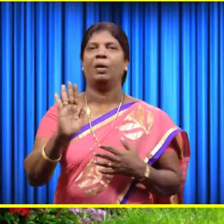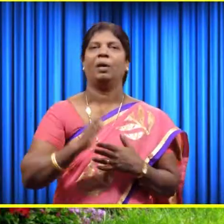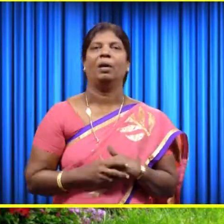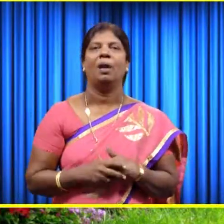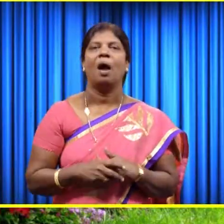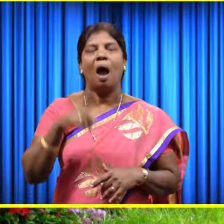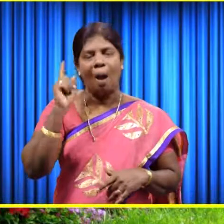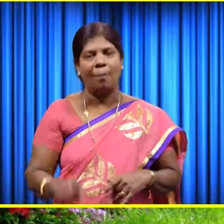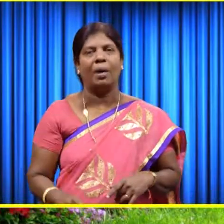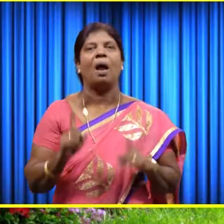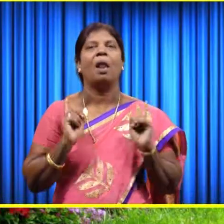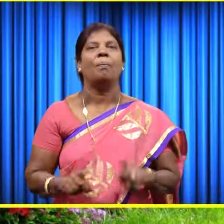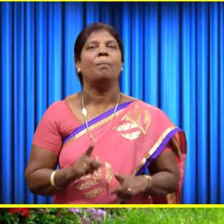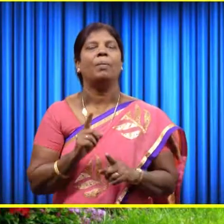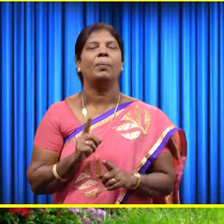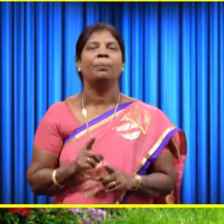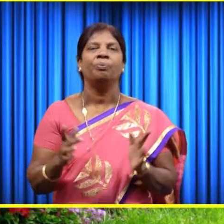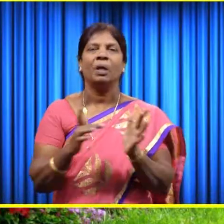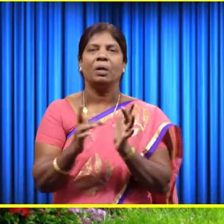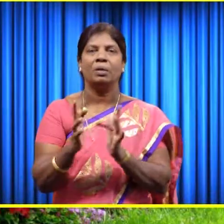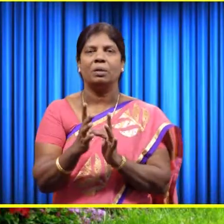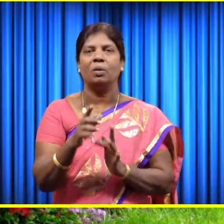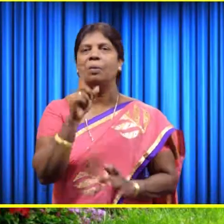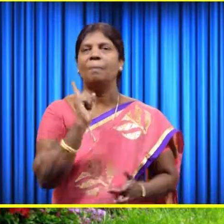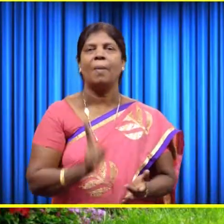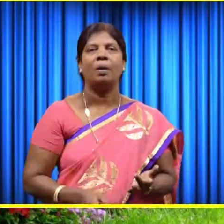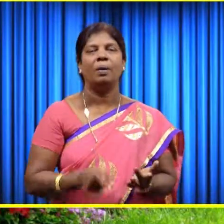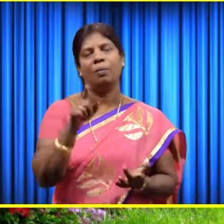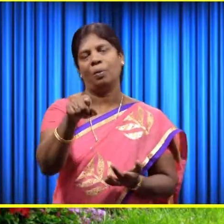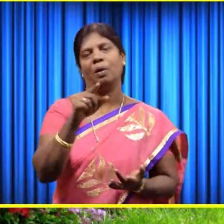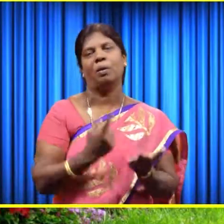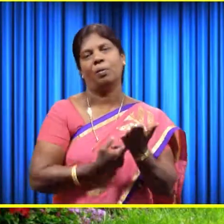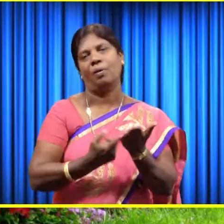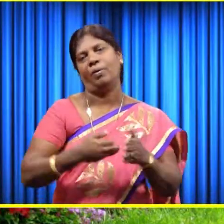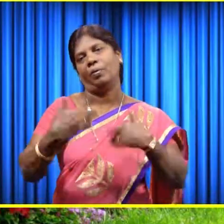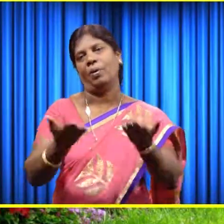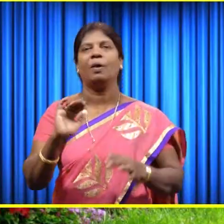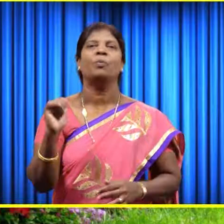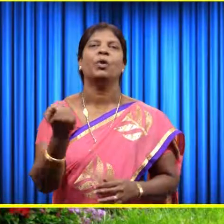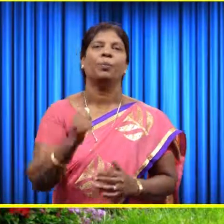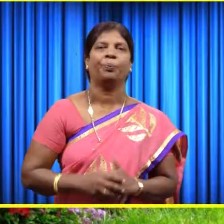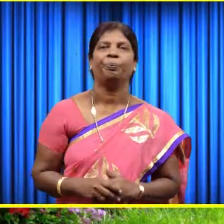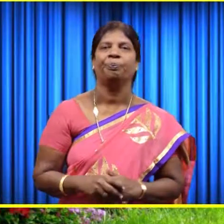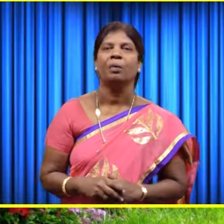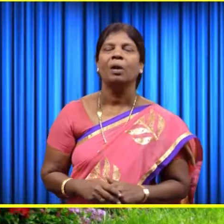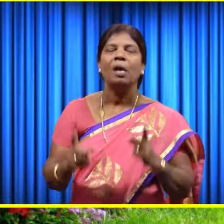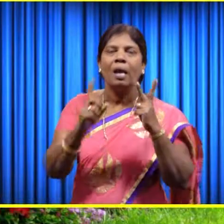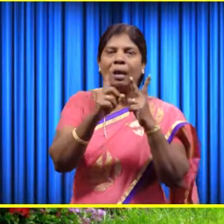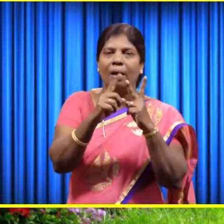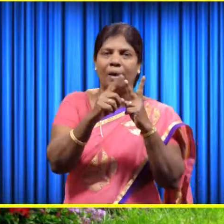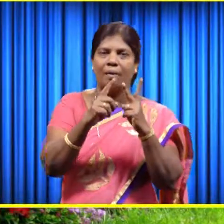கொள்வீர்களா? அப்படியானால் மட்டுமே கிறிஸ்து உங்களுக்கு உதவி செய்ய முடியும். இரண்டாவது,